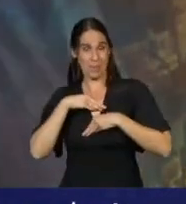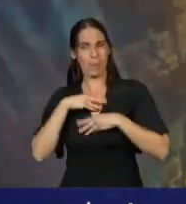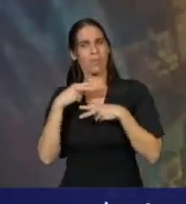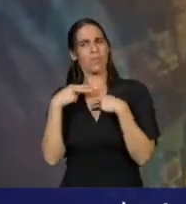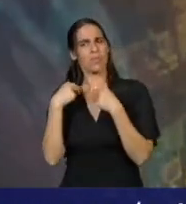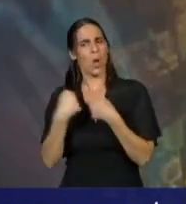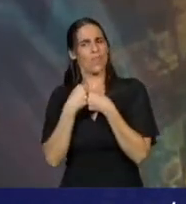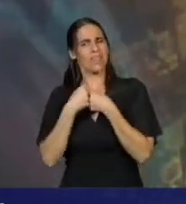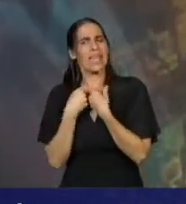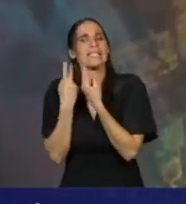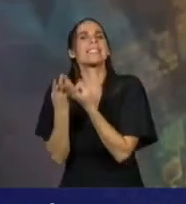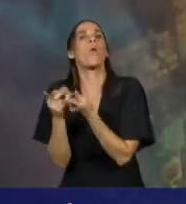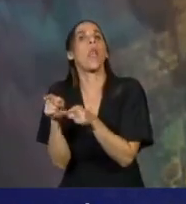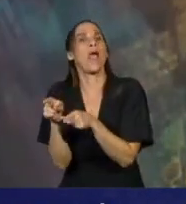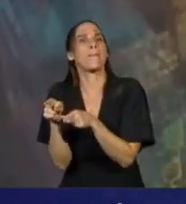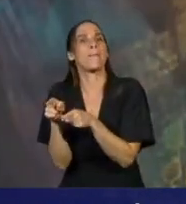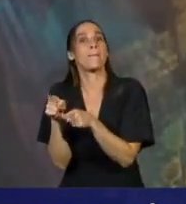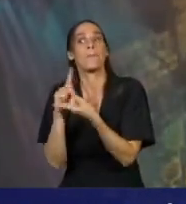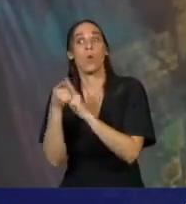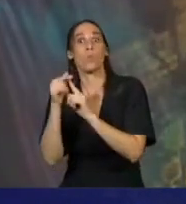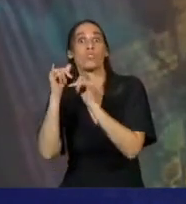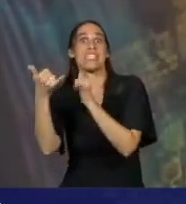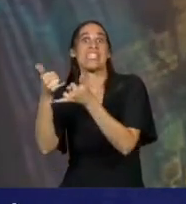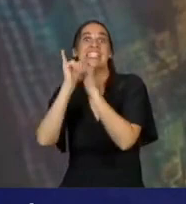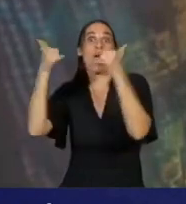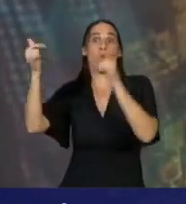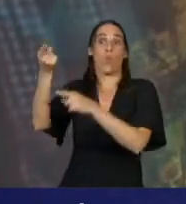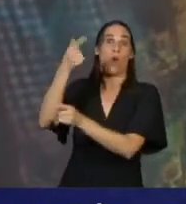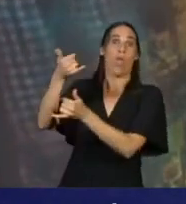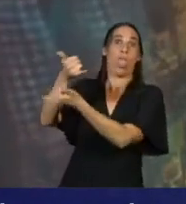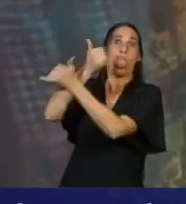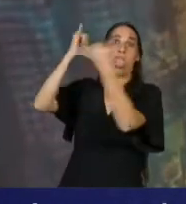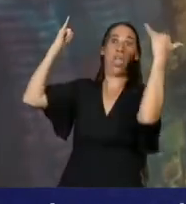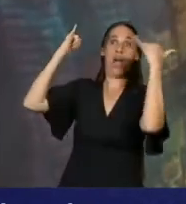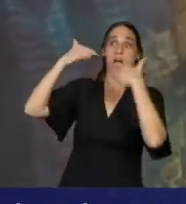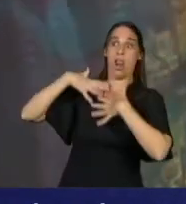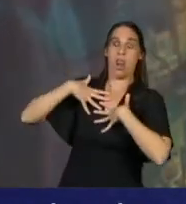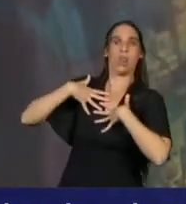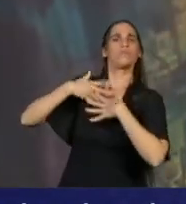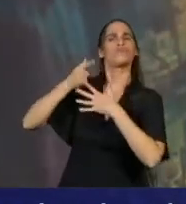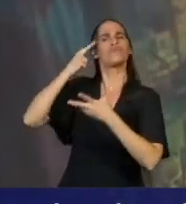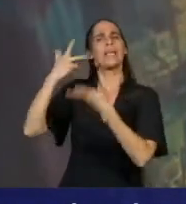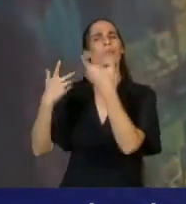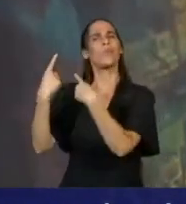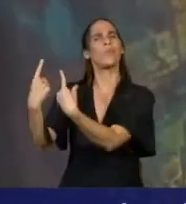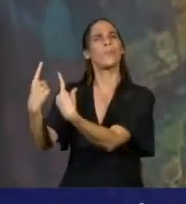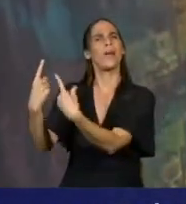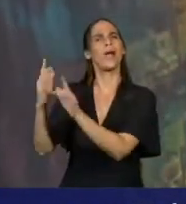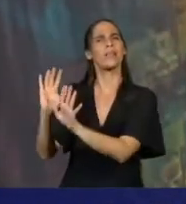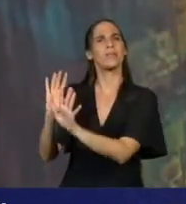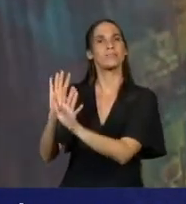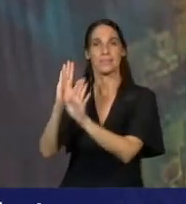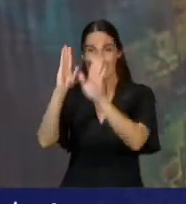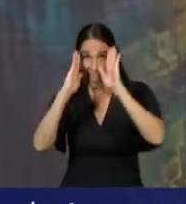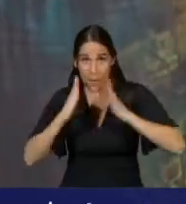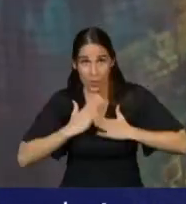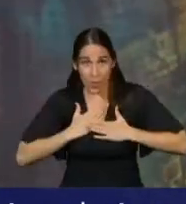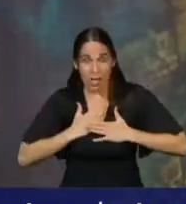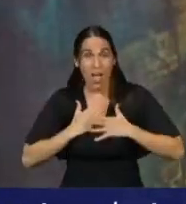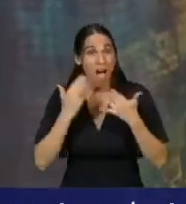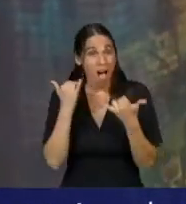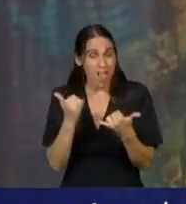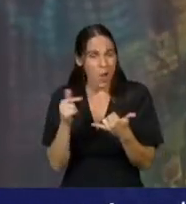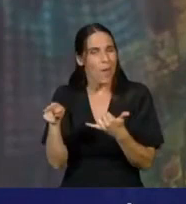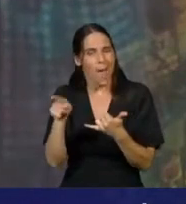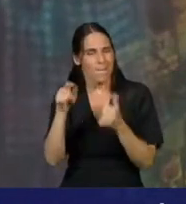הקונפליקט בחזרה אליהם, כדי שבמקום לצעוק עליכם ולהתווכח איתכם, הם יתלבטו בינם לבין עצמם. תאמינו לי, היום הם הרבה